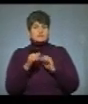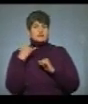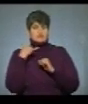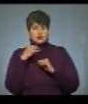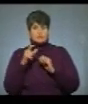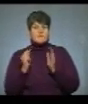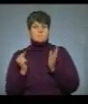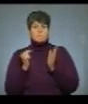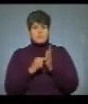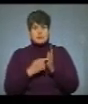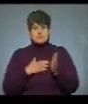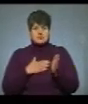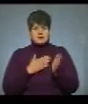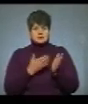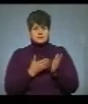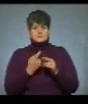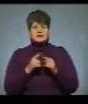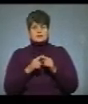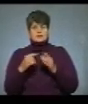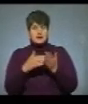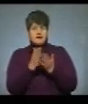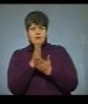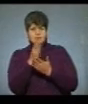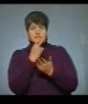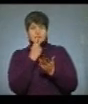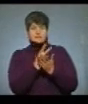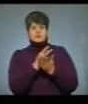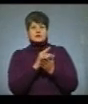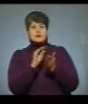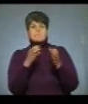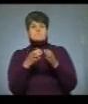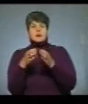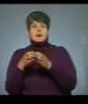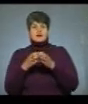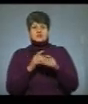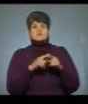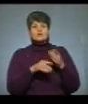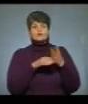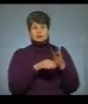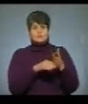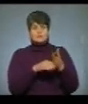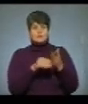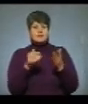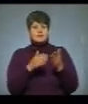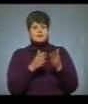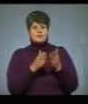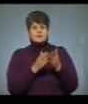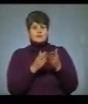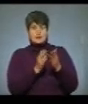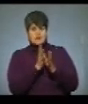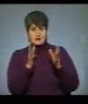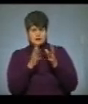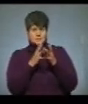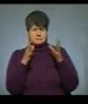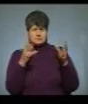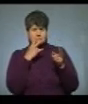люди попали просто до нас. Це карта, на якій зображено, де знаходяться бригади швидкої допомоги. На карті ми бачимо, якщо карта збільшена,